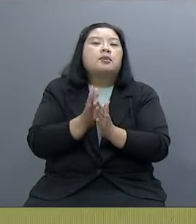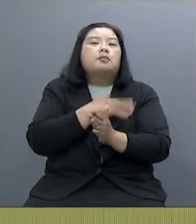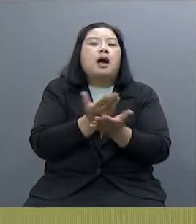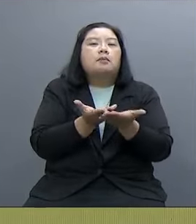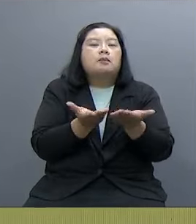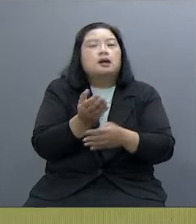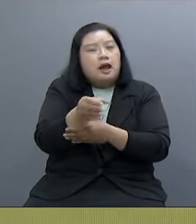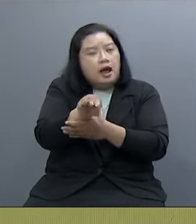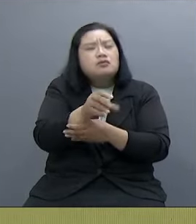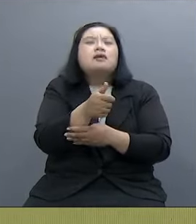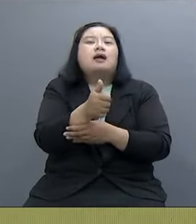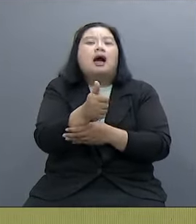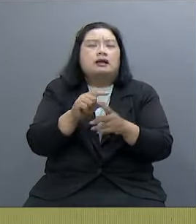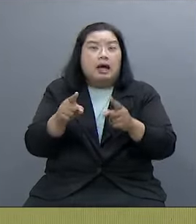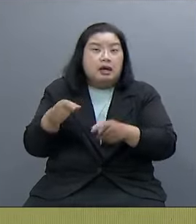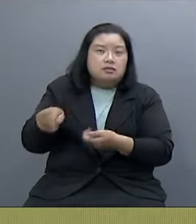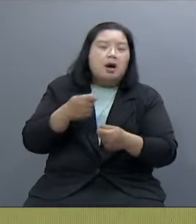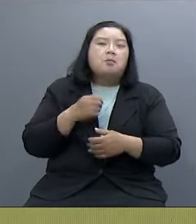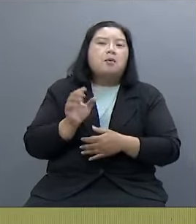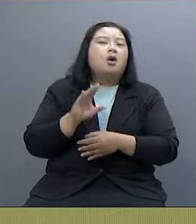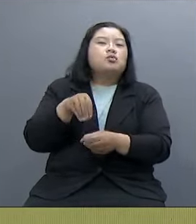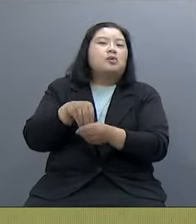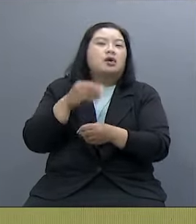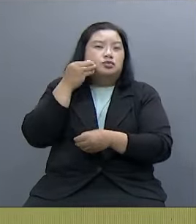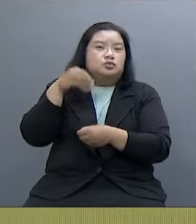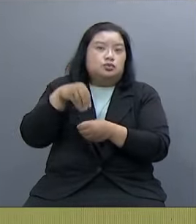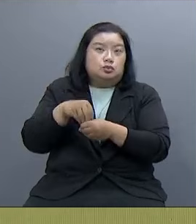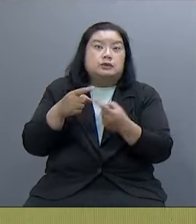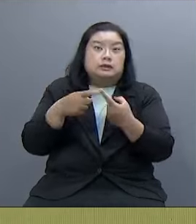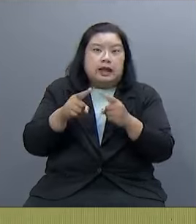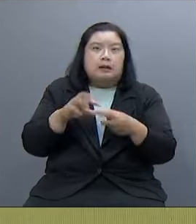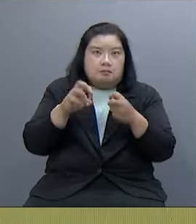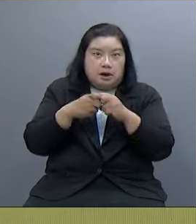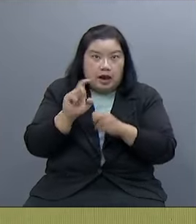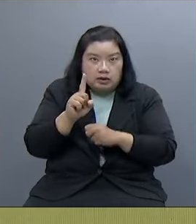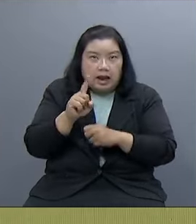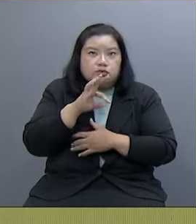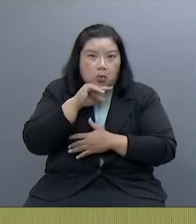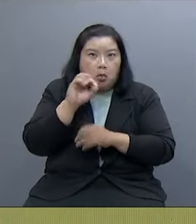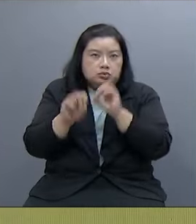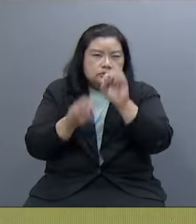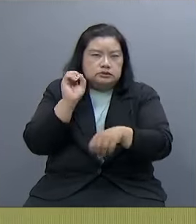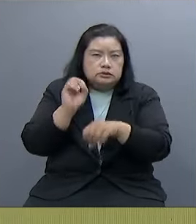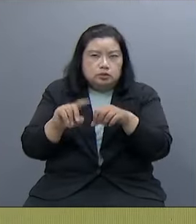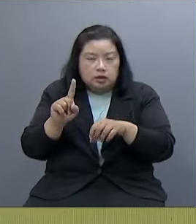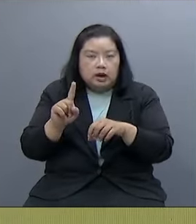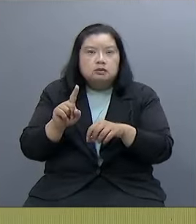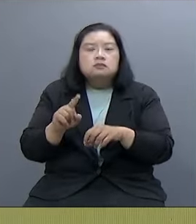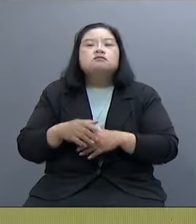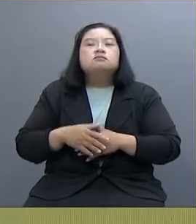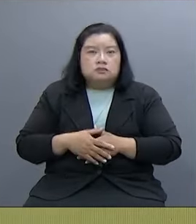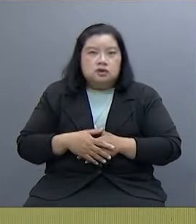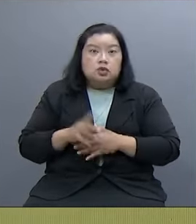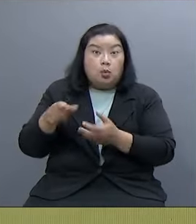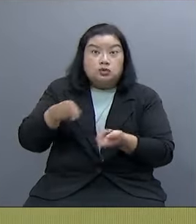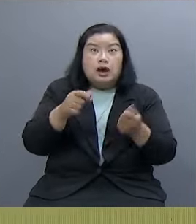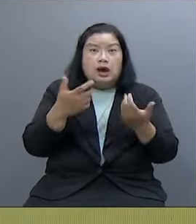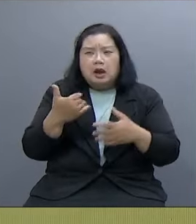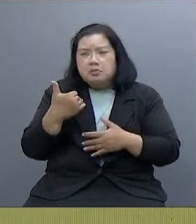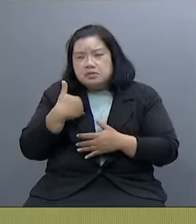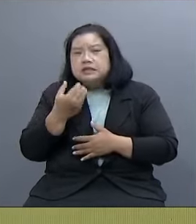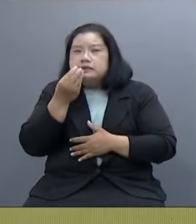สิ่งหนึ่งที่มันตามมากับเรื่องของเทศกาลสงกรานต์ก็คือเรื่องของขยะใช่ไหมน้องพีที่น้องพีพูดเมื่อสักครู่นี้อย่างมันจะมีรายงานตัวเลขสง